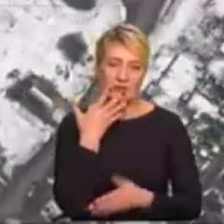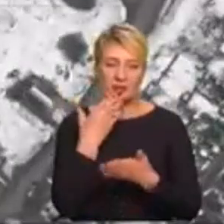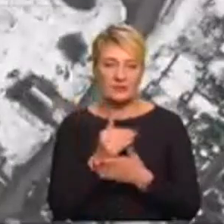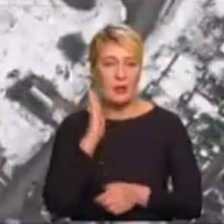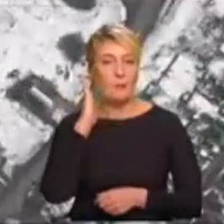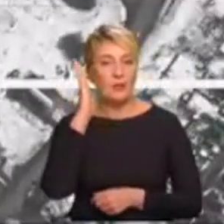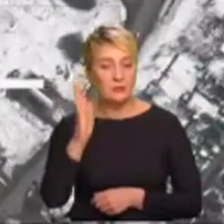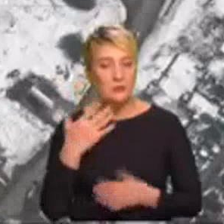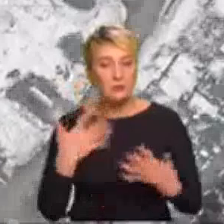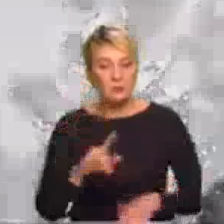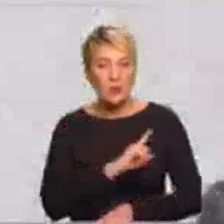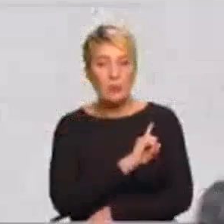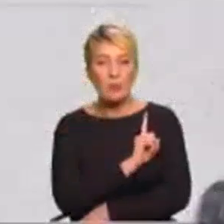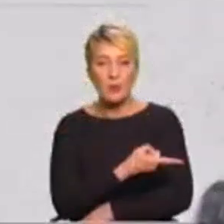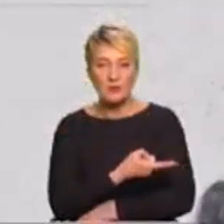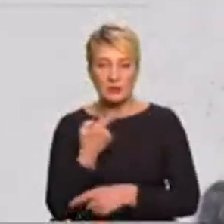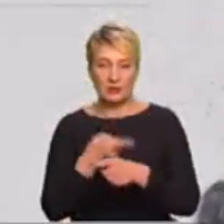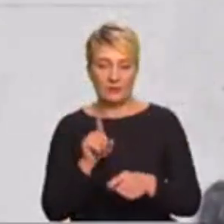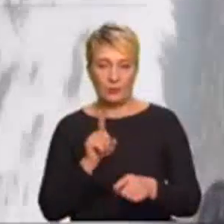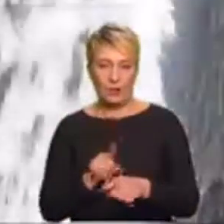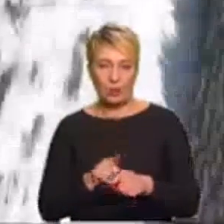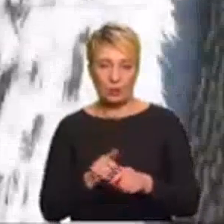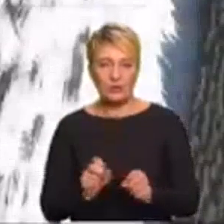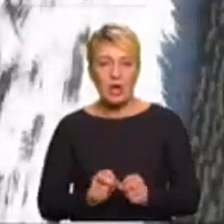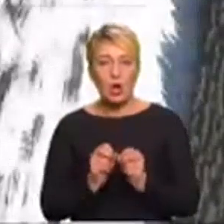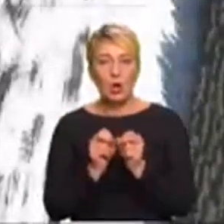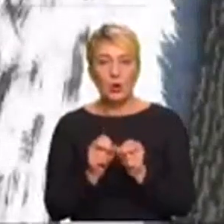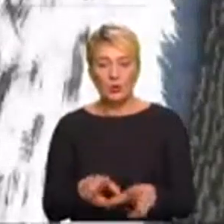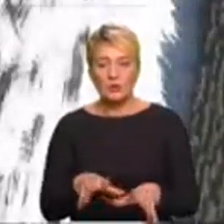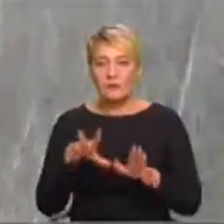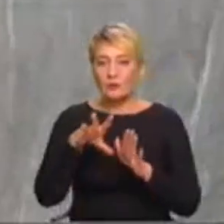вже посилила цю загрозу проти решти української території – в тому